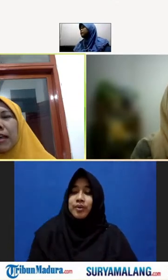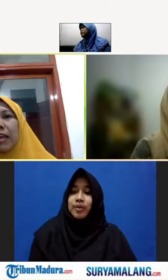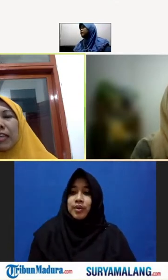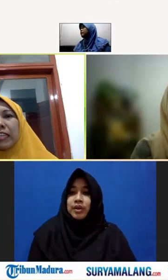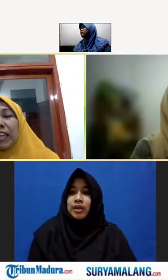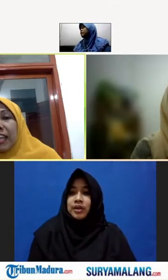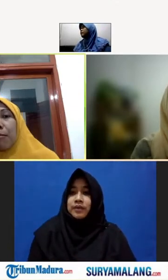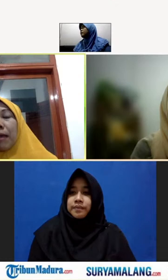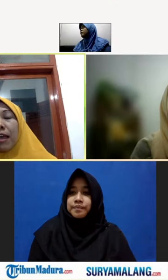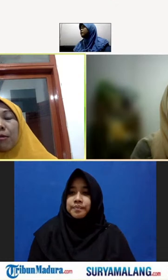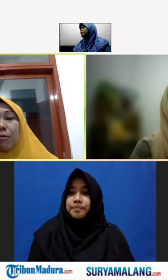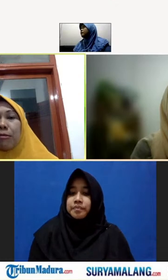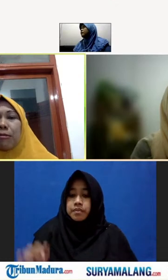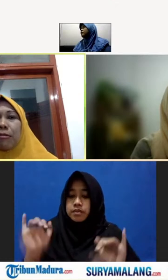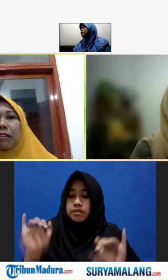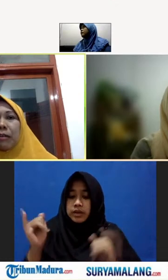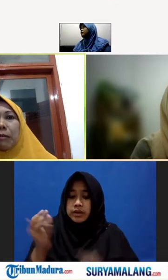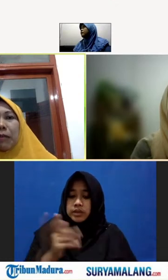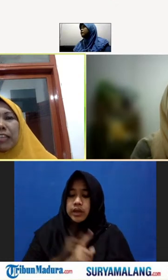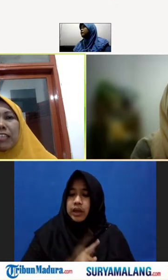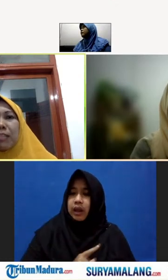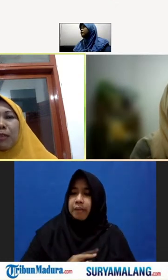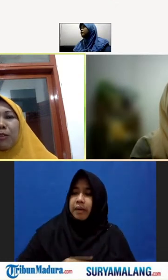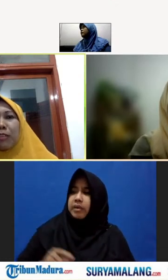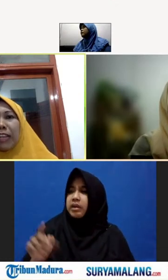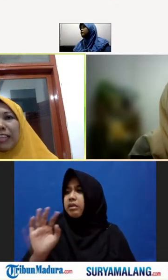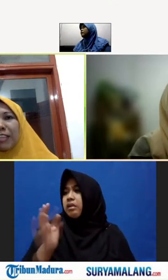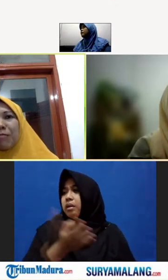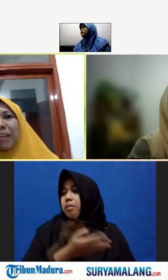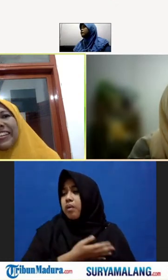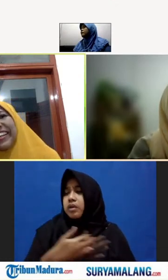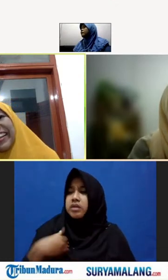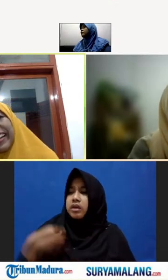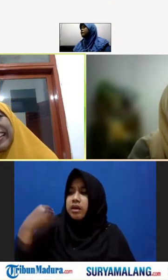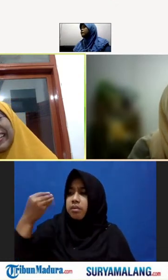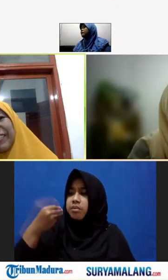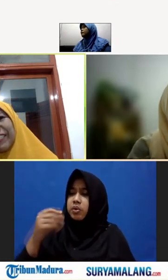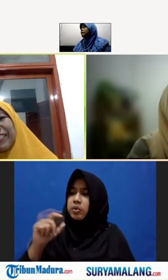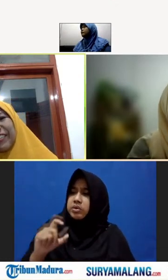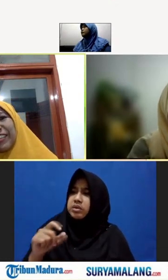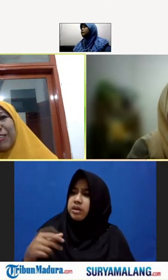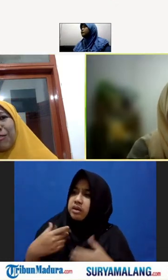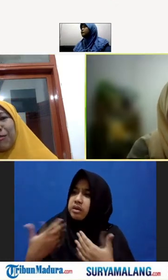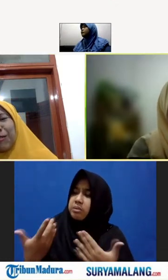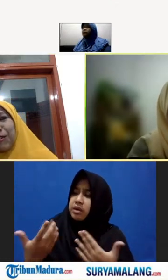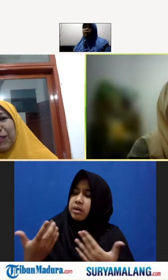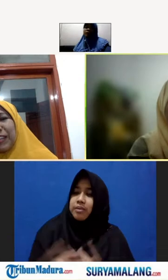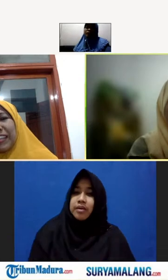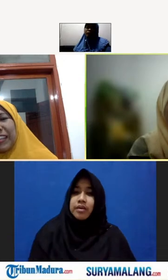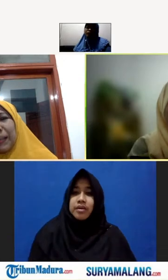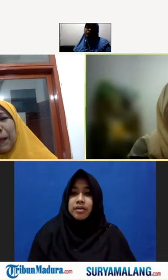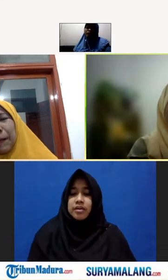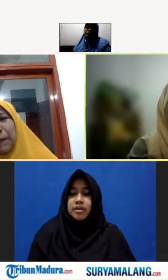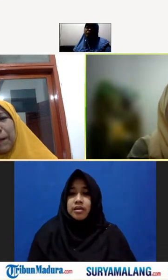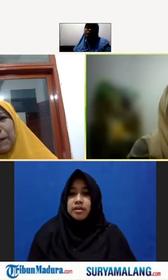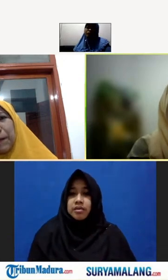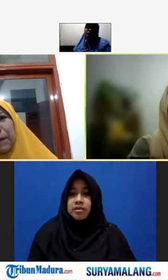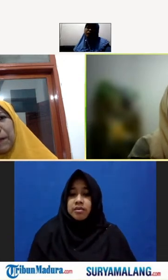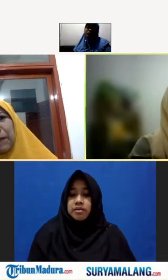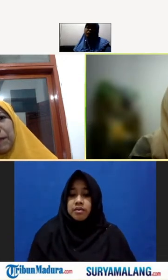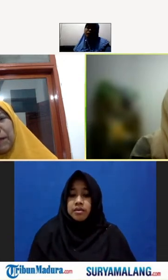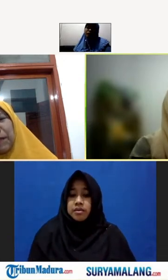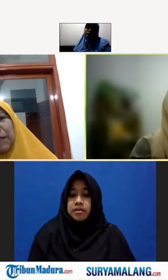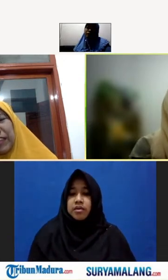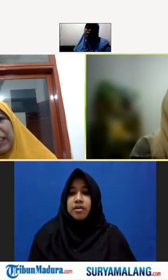lama-lama, dia enggak mau. Makanya saya bingung caranya gimana. Berarti masalahnya di